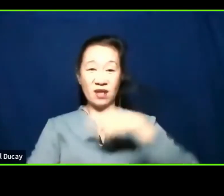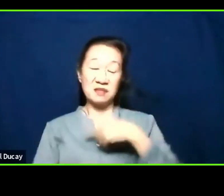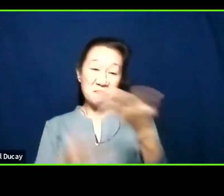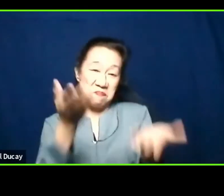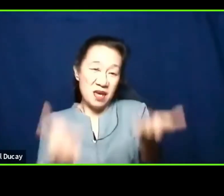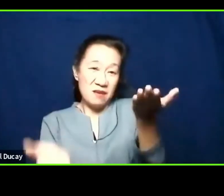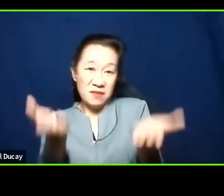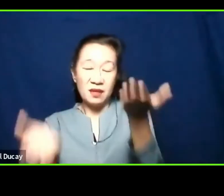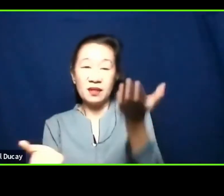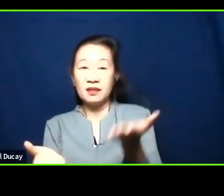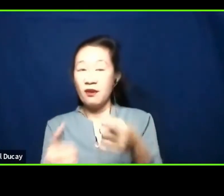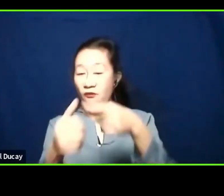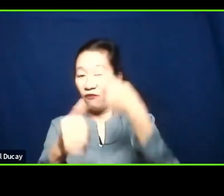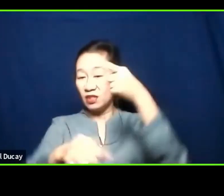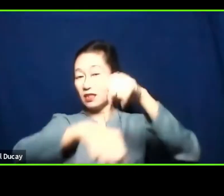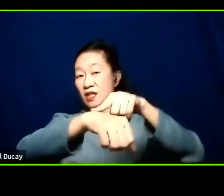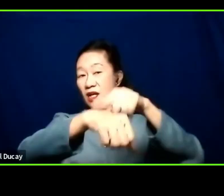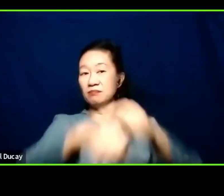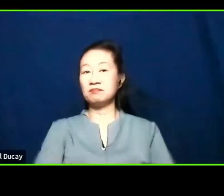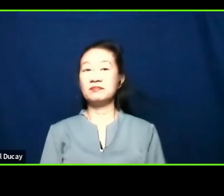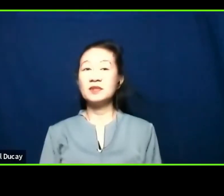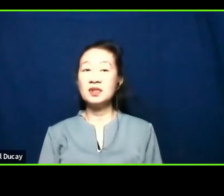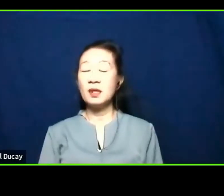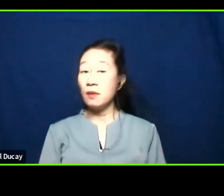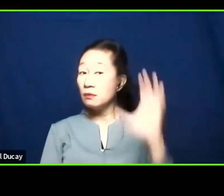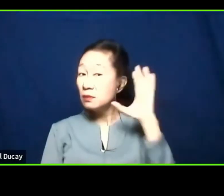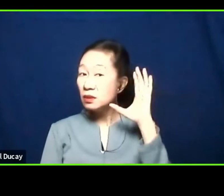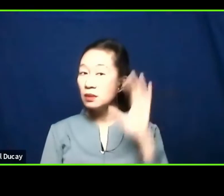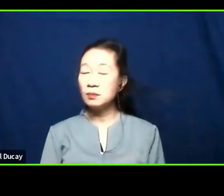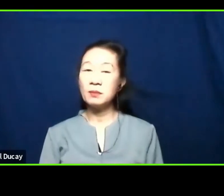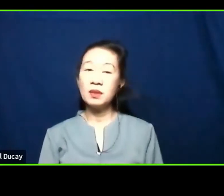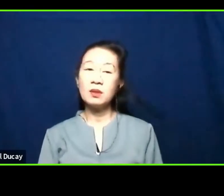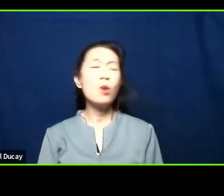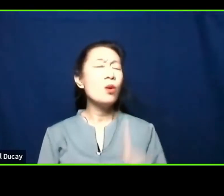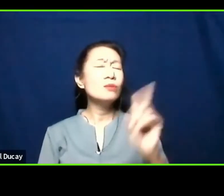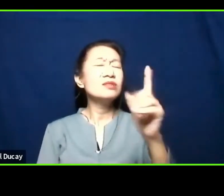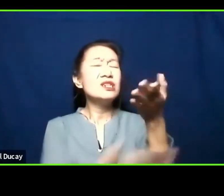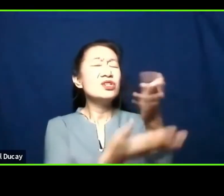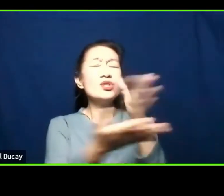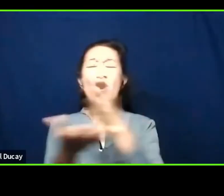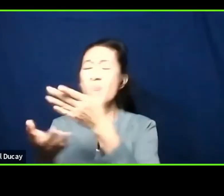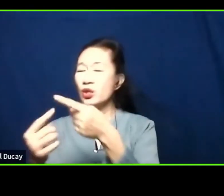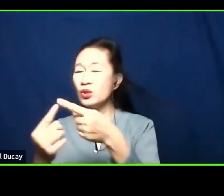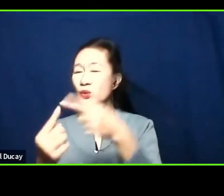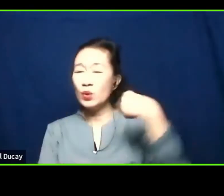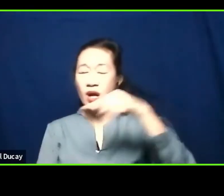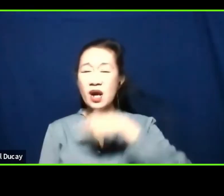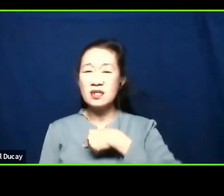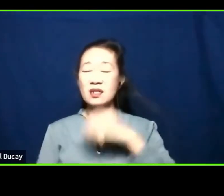siguro, unang pagkakataon na maririnig ang mga ibabahagi sa atin ni Teacher